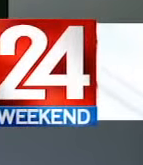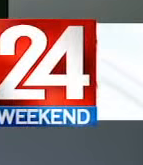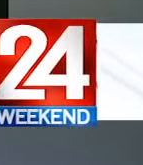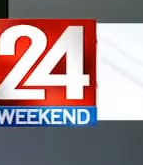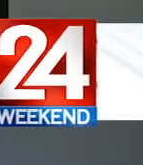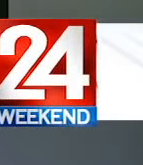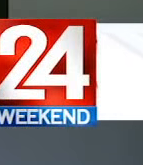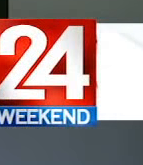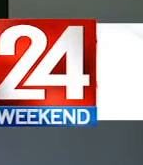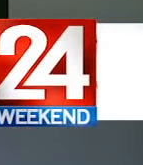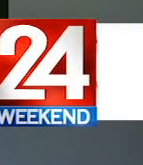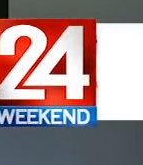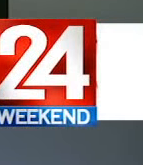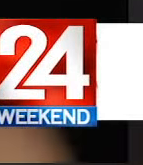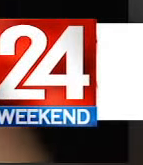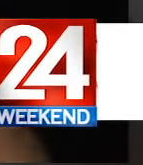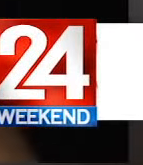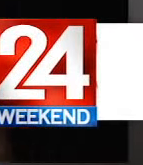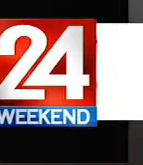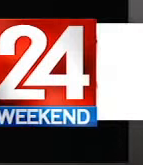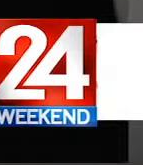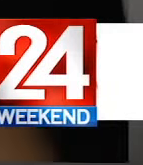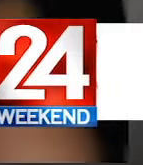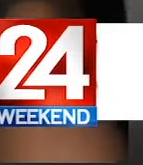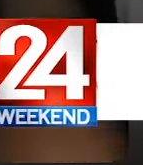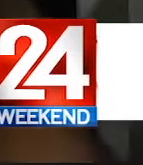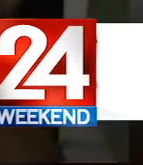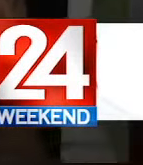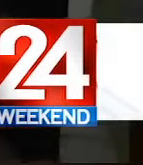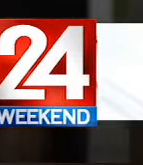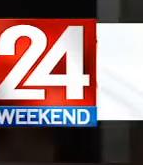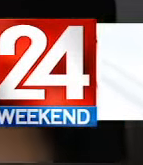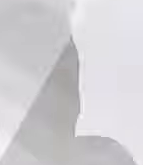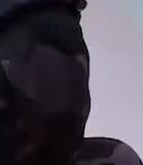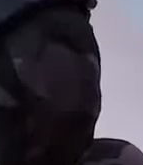At maki-treadmill kasama ang dalawang fur babies.